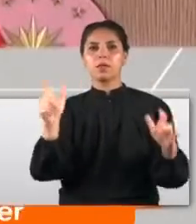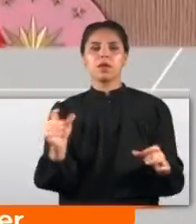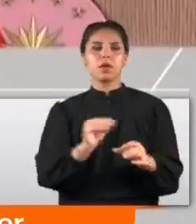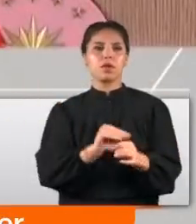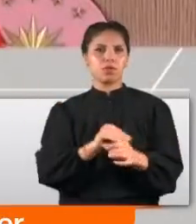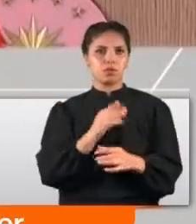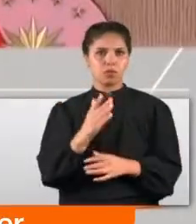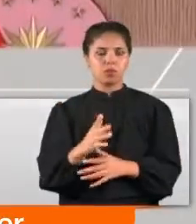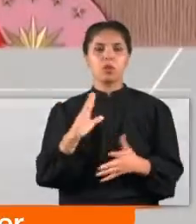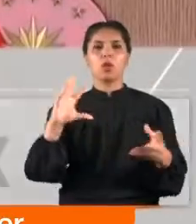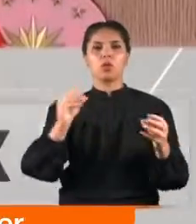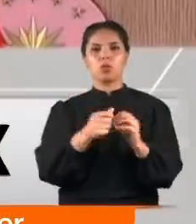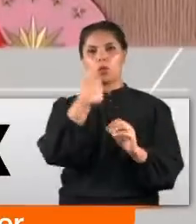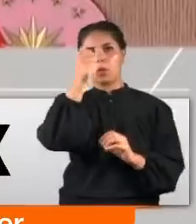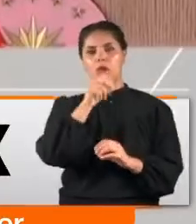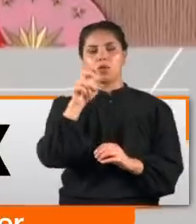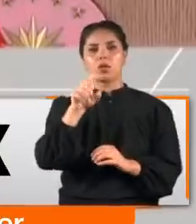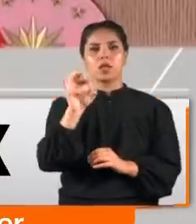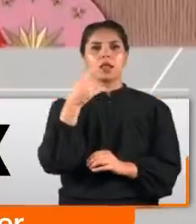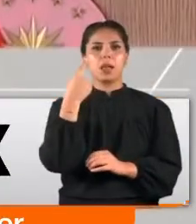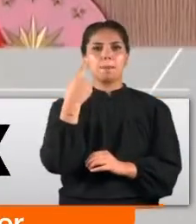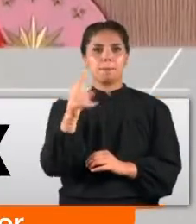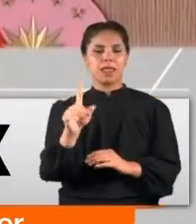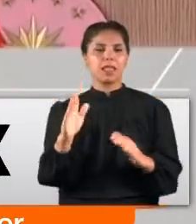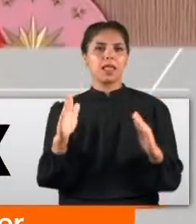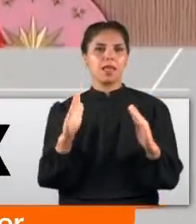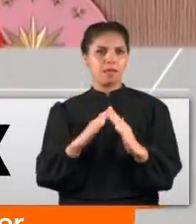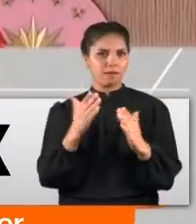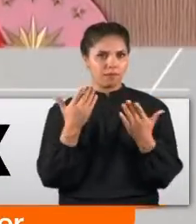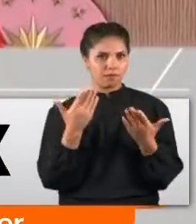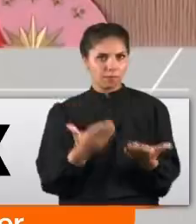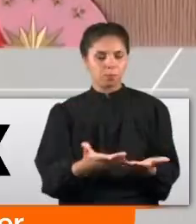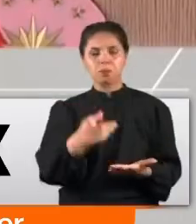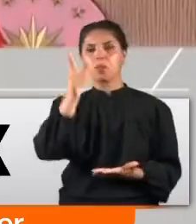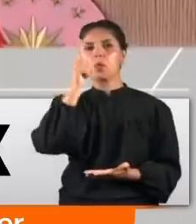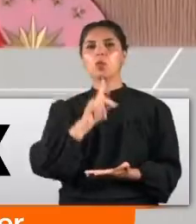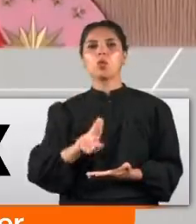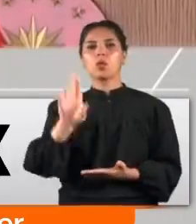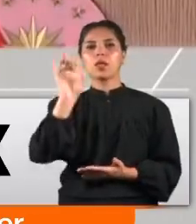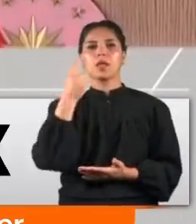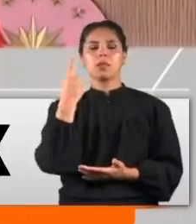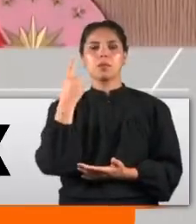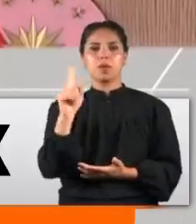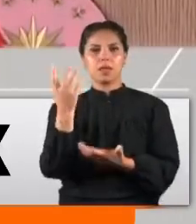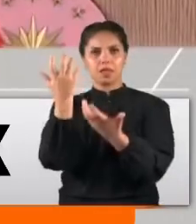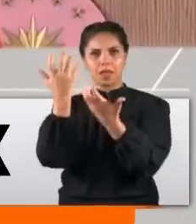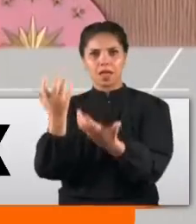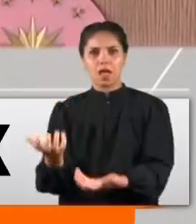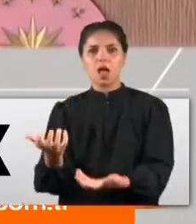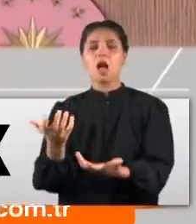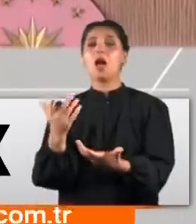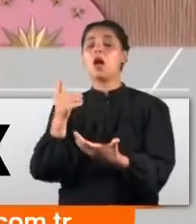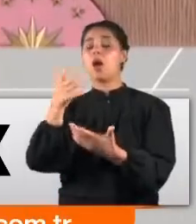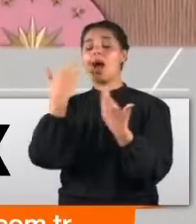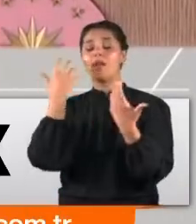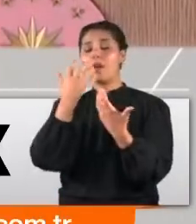ise toplam 680 bin konutun ve 170 bin ahır, depo,